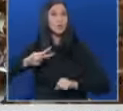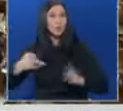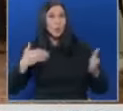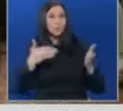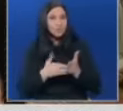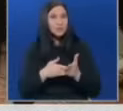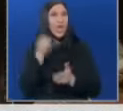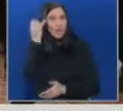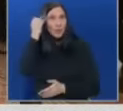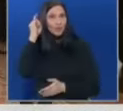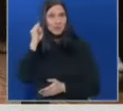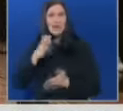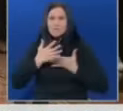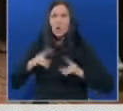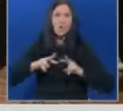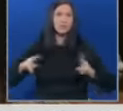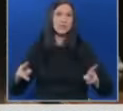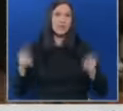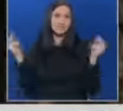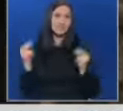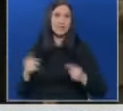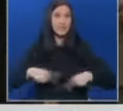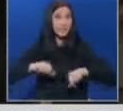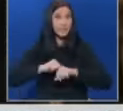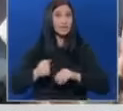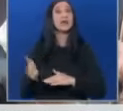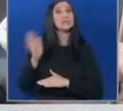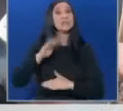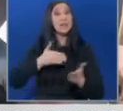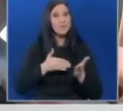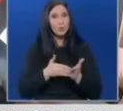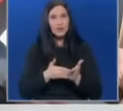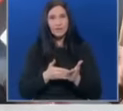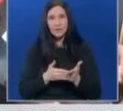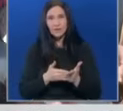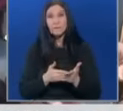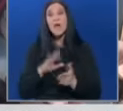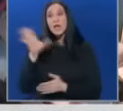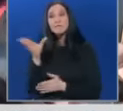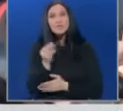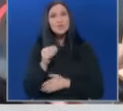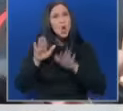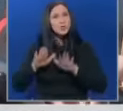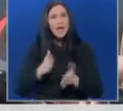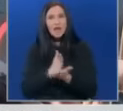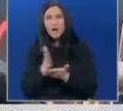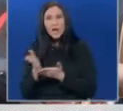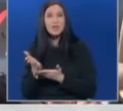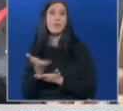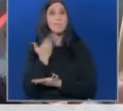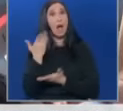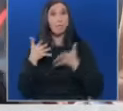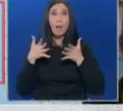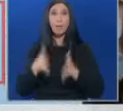и идеологически са много различни, съставиха кабинет със следните мотиви. Всички останали варианти бяха по-лоши